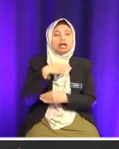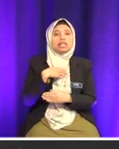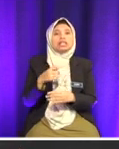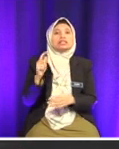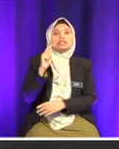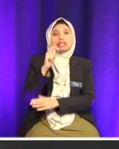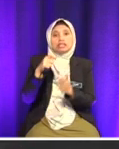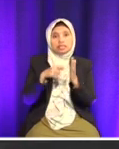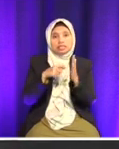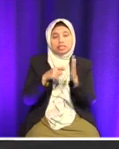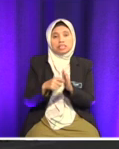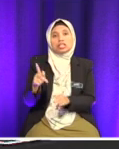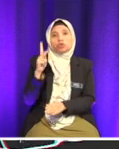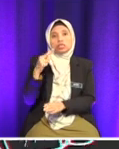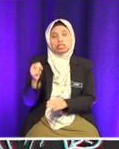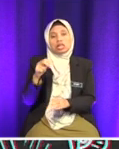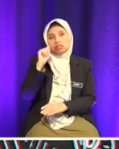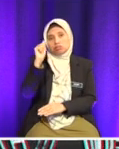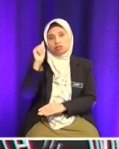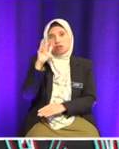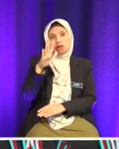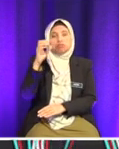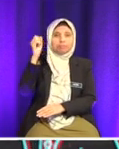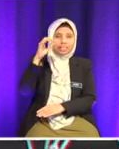bagi orang yang berakal Oke